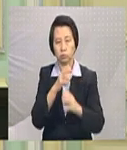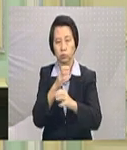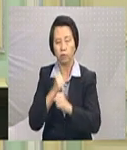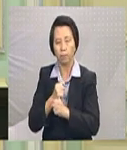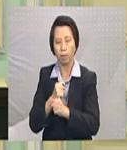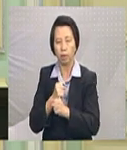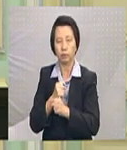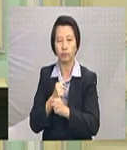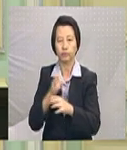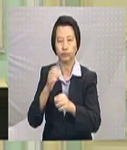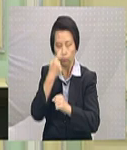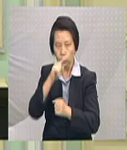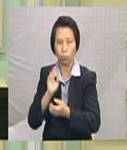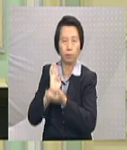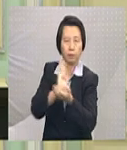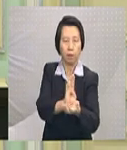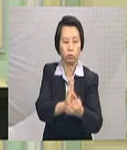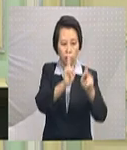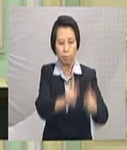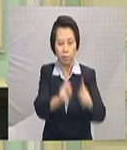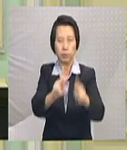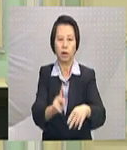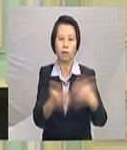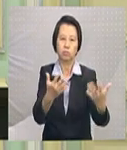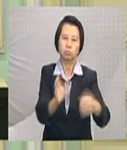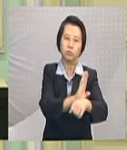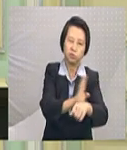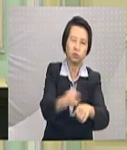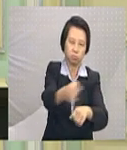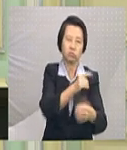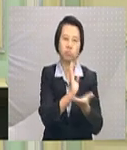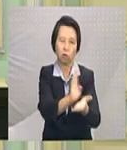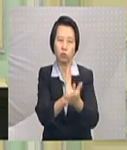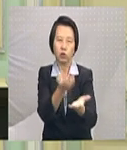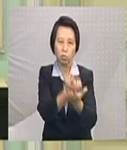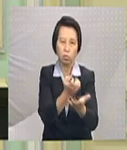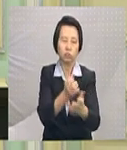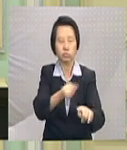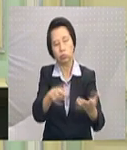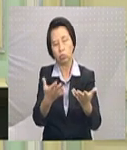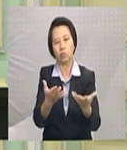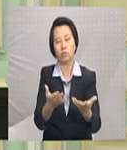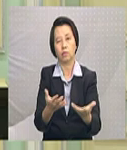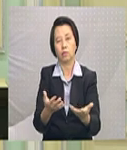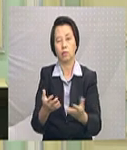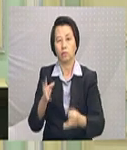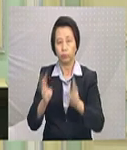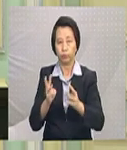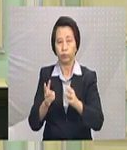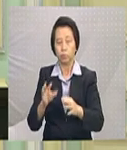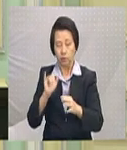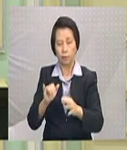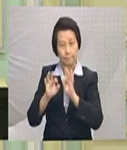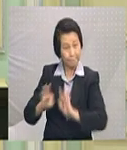mendapatkan membantu pihak industri dan sebagainya. Walaupun seperti saya sebutkan tadi bahawa keutamaan